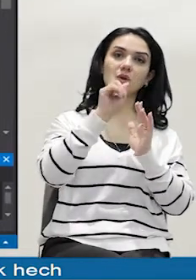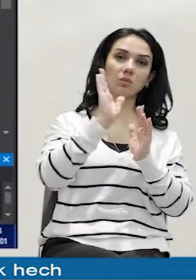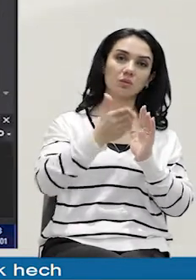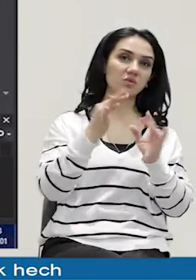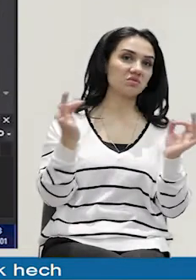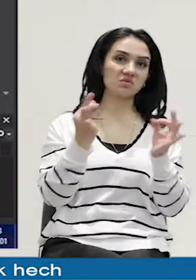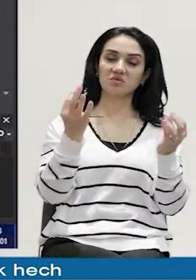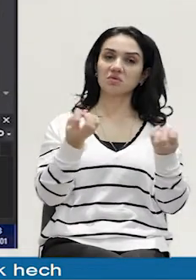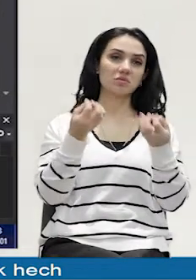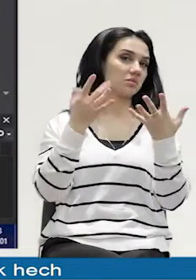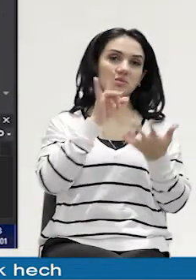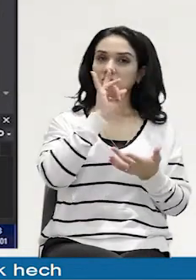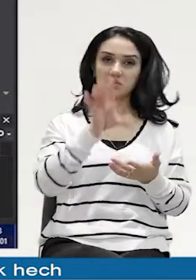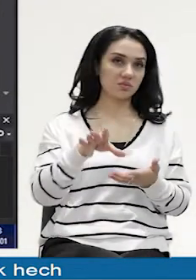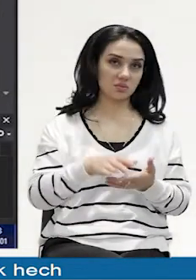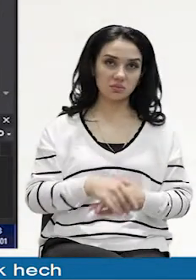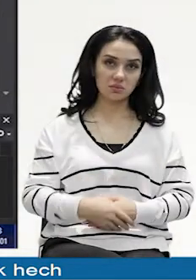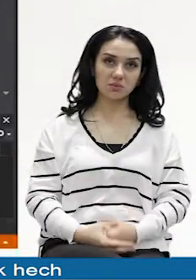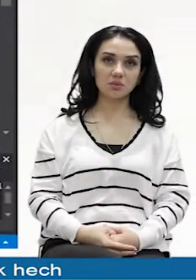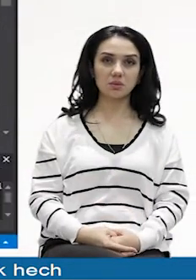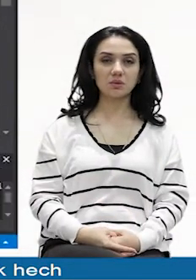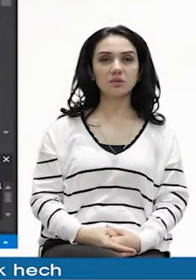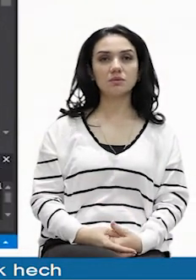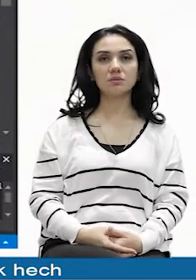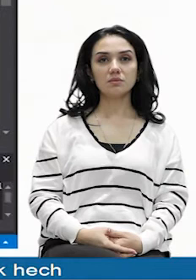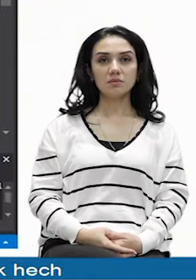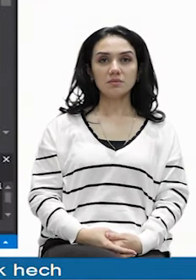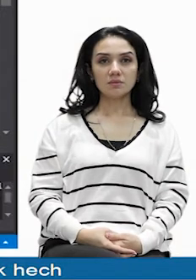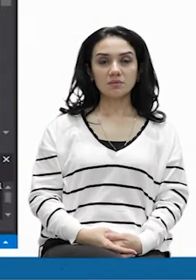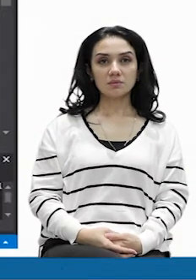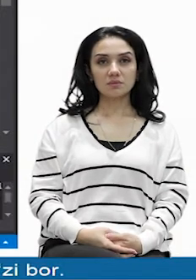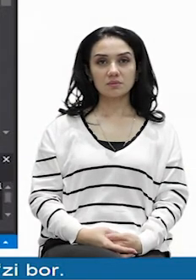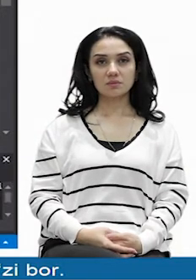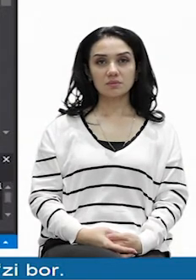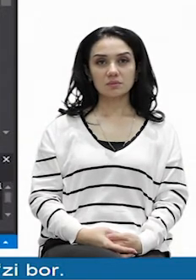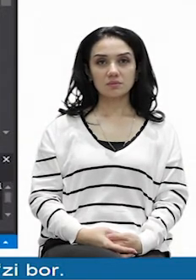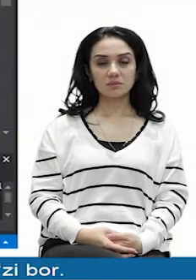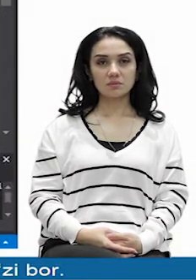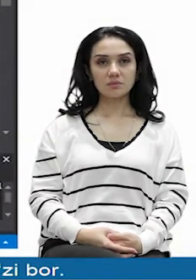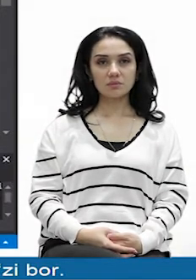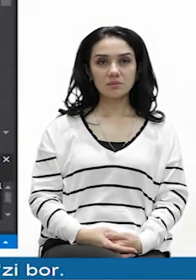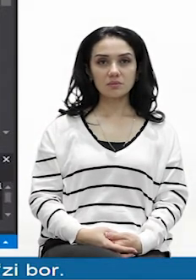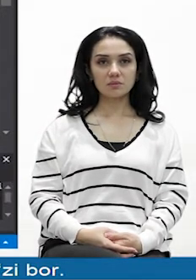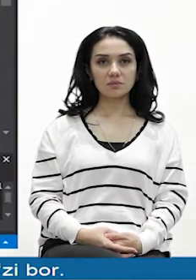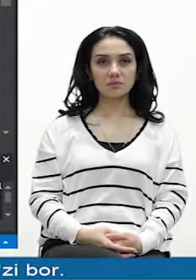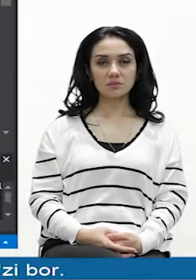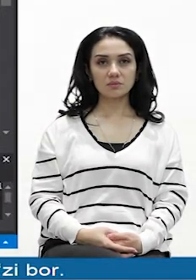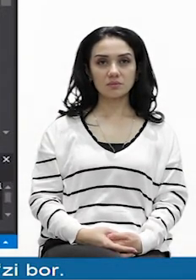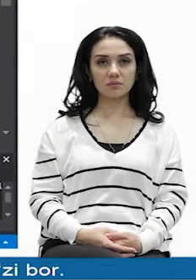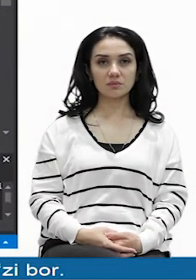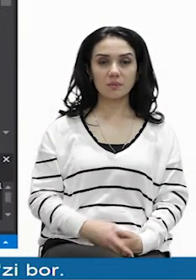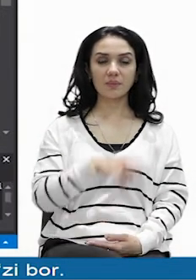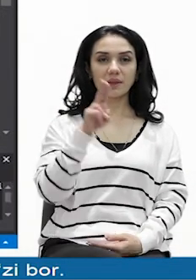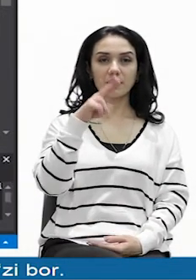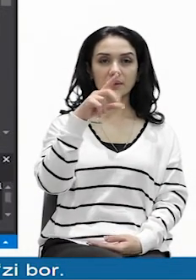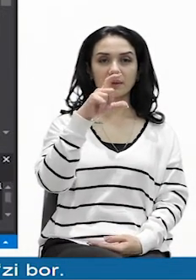kiritse hiç narsa çıkarmaydı. Bana 8 kiritse hiç narsa çıkarma. Bunu default degen bir nasıl var?